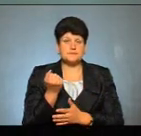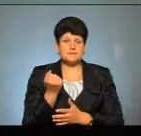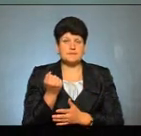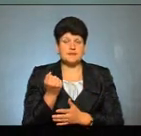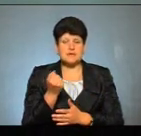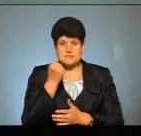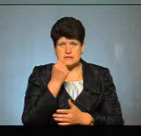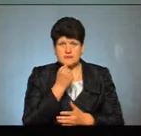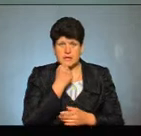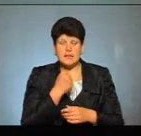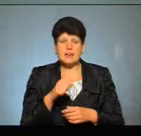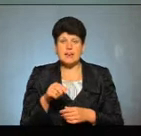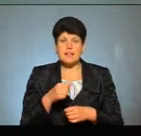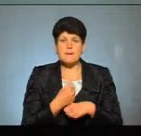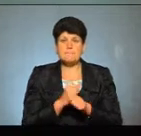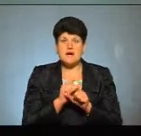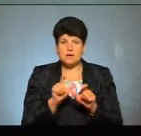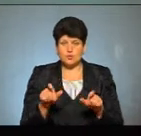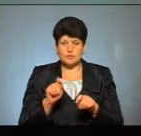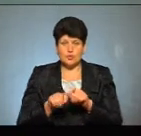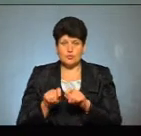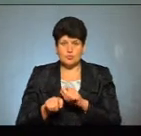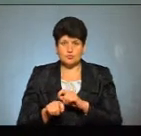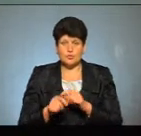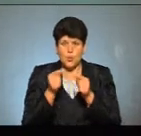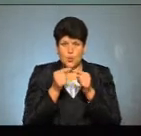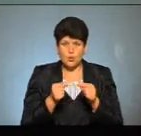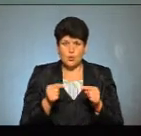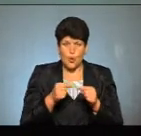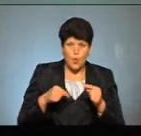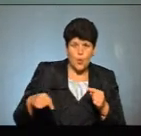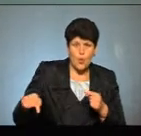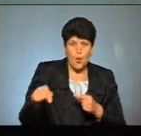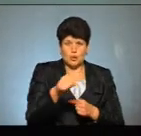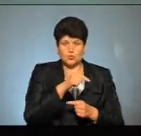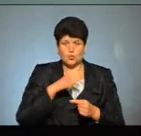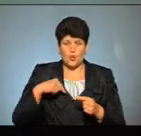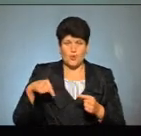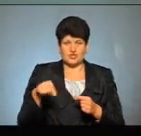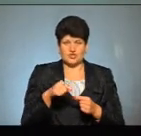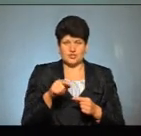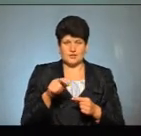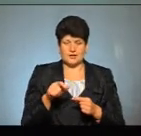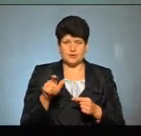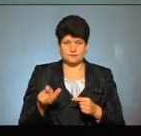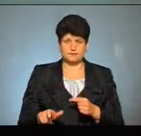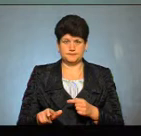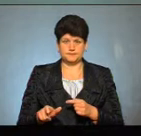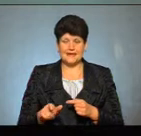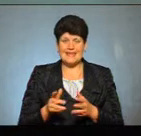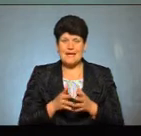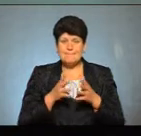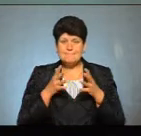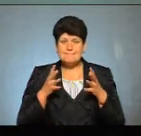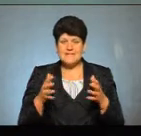саме завдяки лабораторним обстеженням оточення по окремих випадках захворювання. І